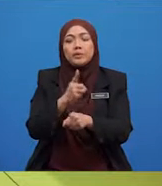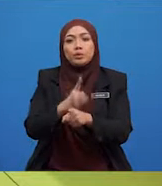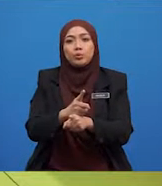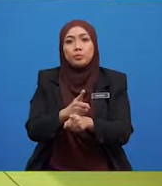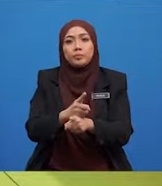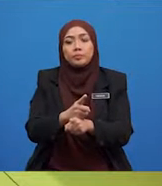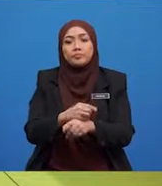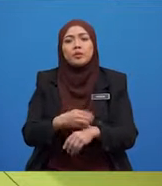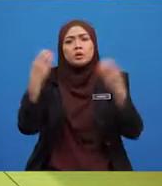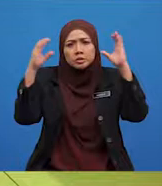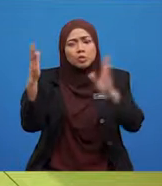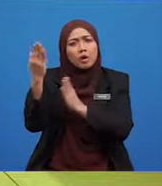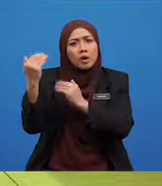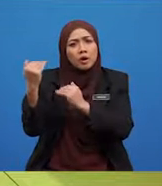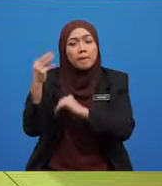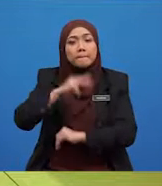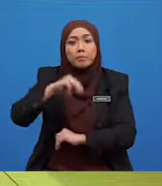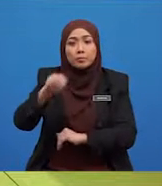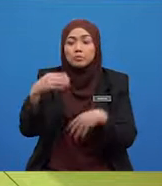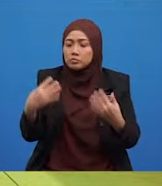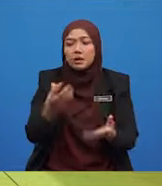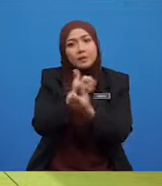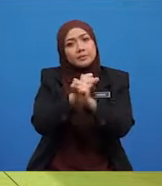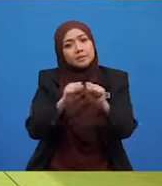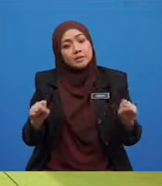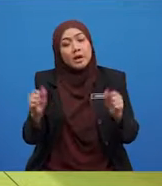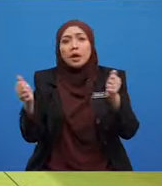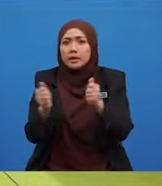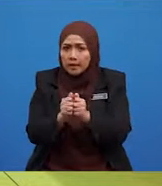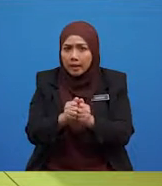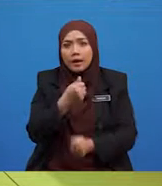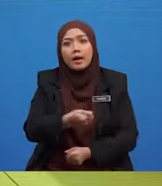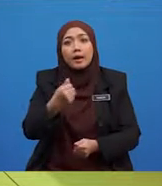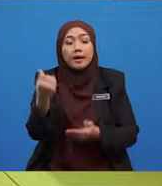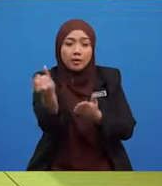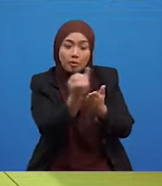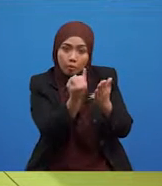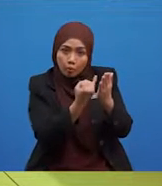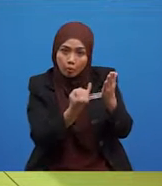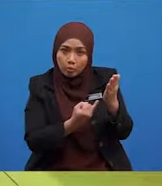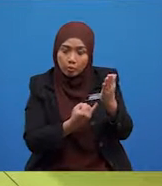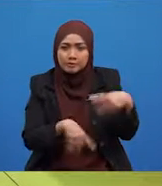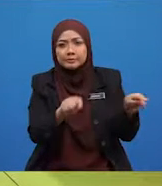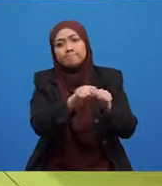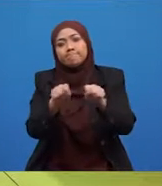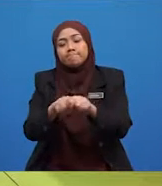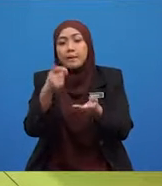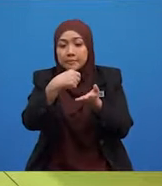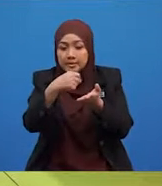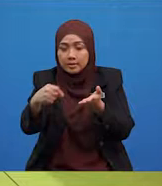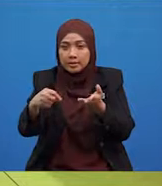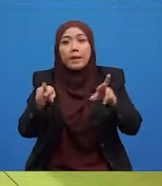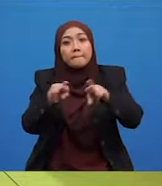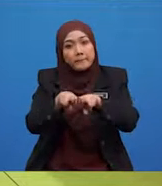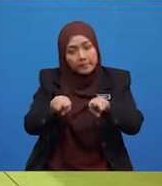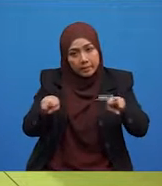berharap anda telah bersedia dengan alatan melukis seperti pensel,